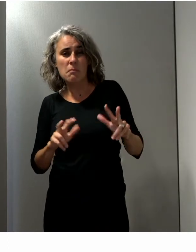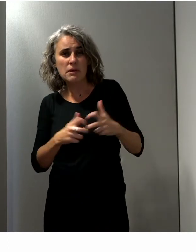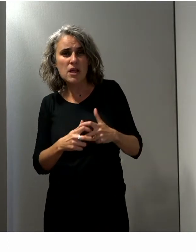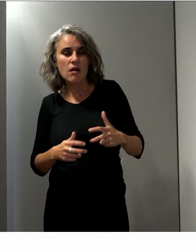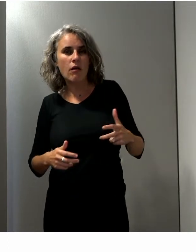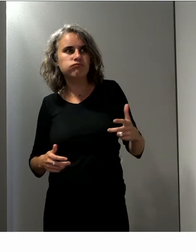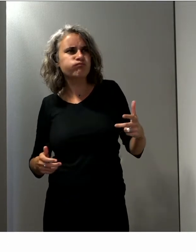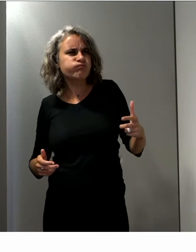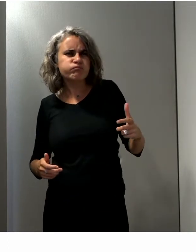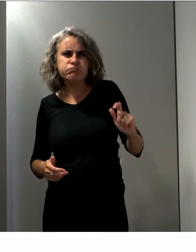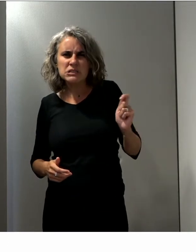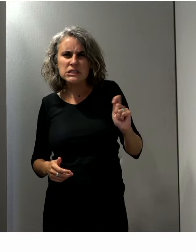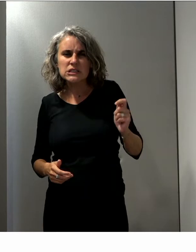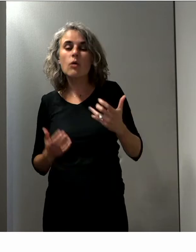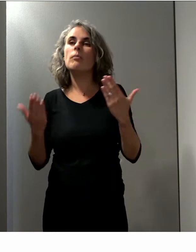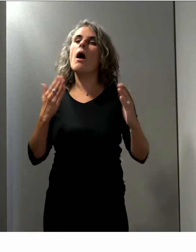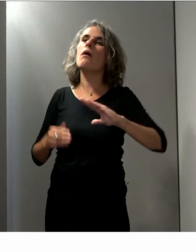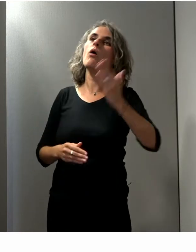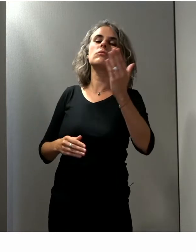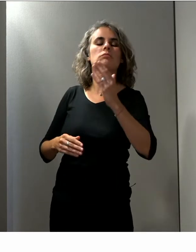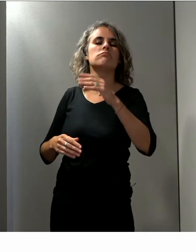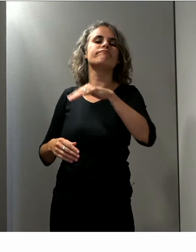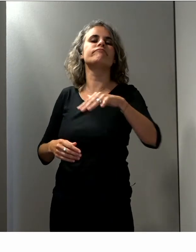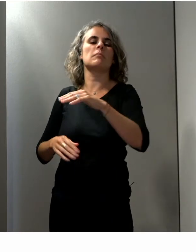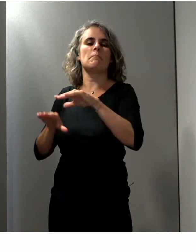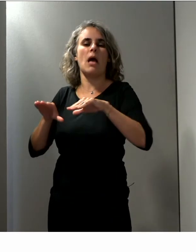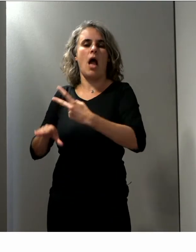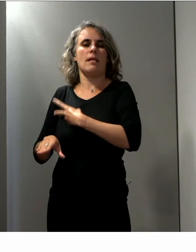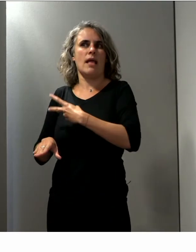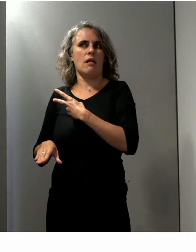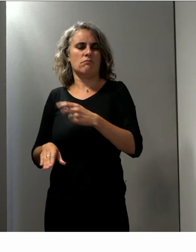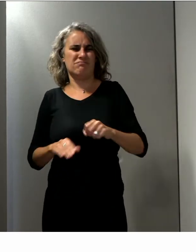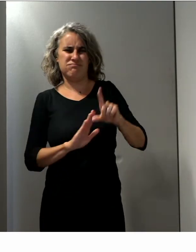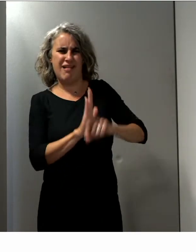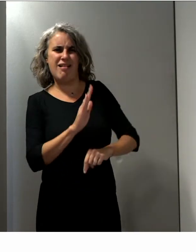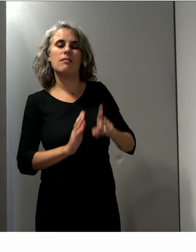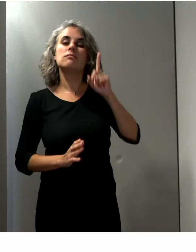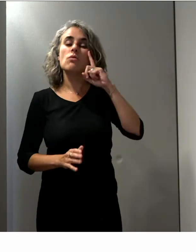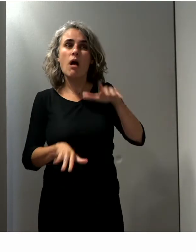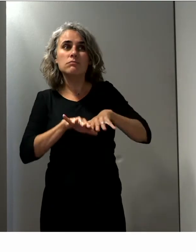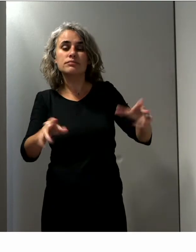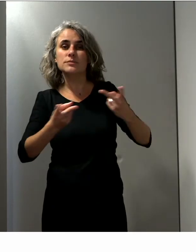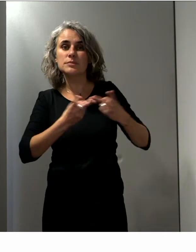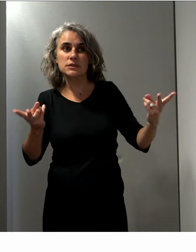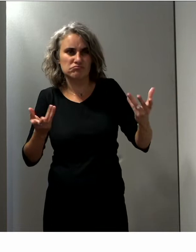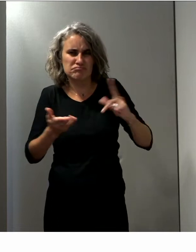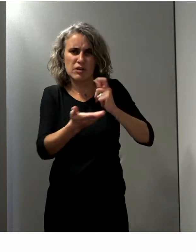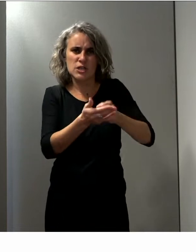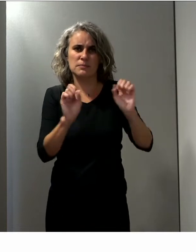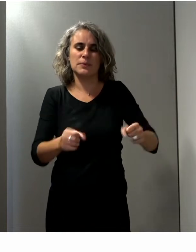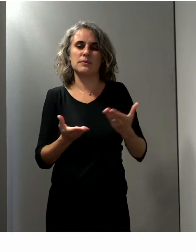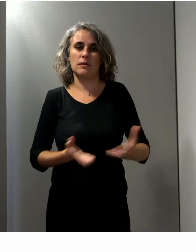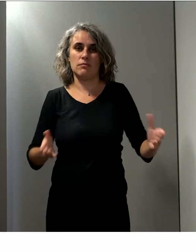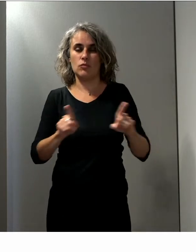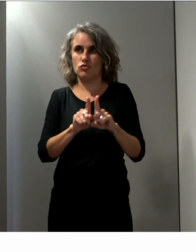abordable que ce qui existe aujourd'hui dans le paramédical, parce qu'on s'appuie en fait sur un produit qui est grand public. Et en plus de ça, c'est une solution qui